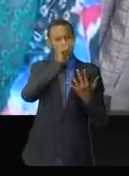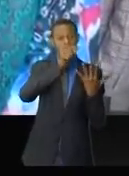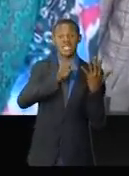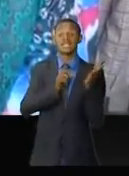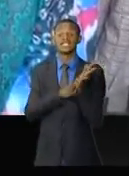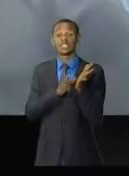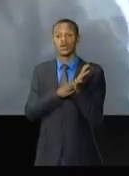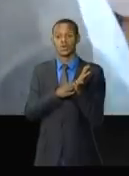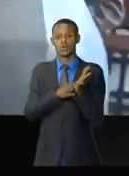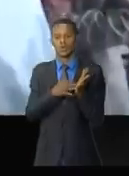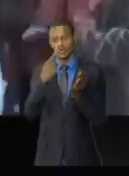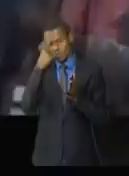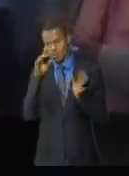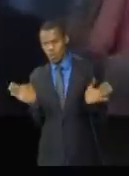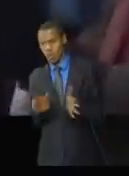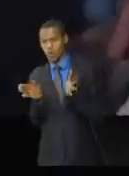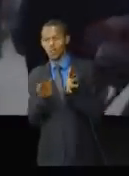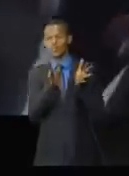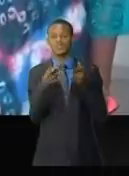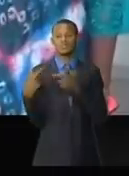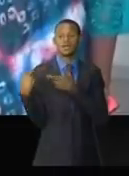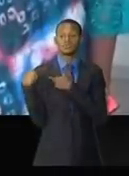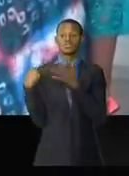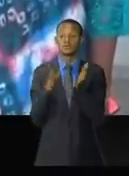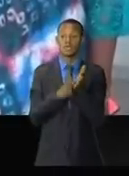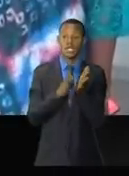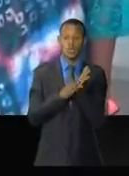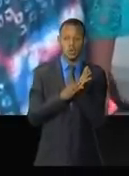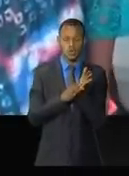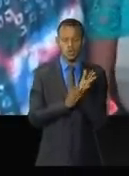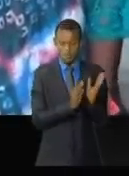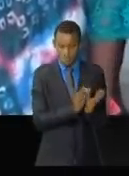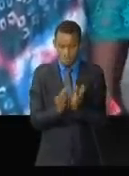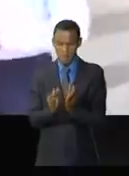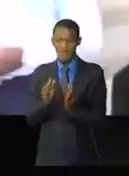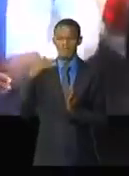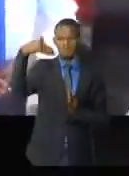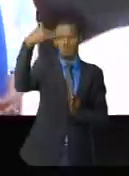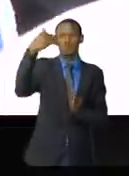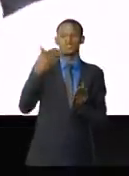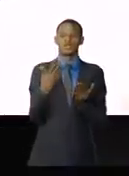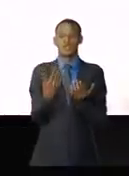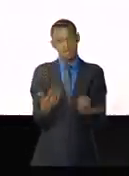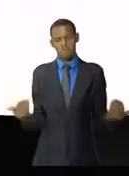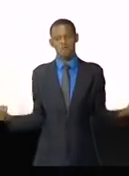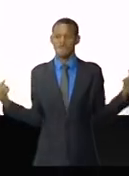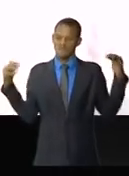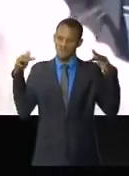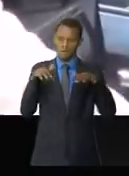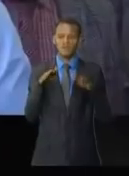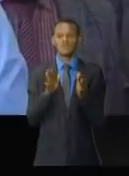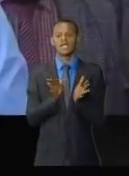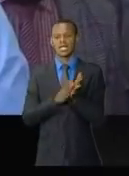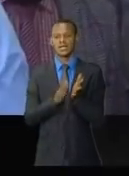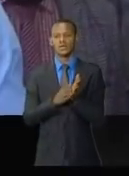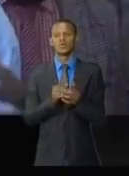les responsables scolaires à aménager les conditions d'accueil des élèves et des enseignants en vue d'une reprise de cours imminente.